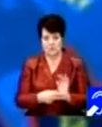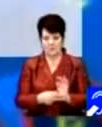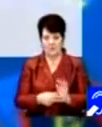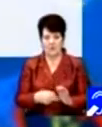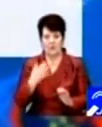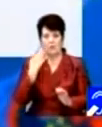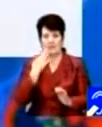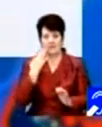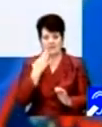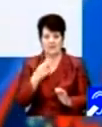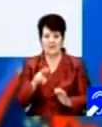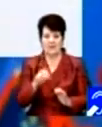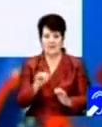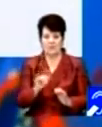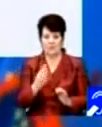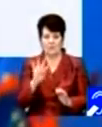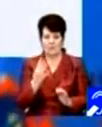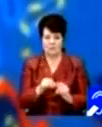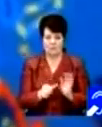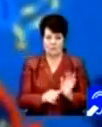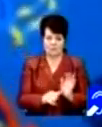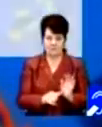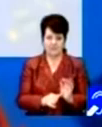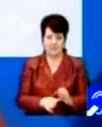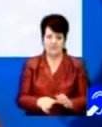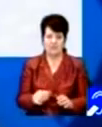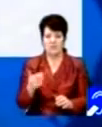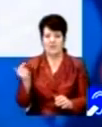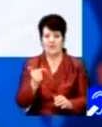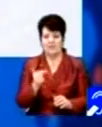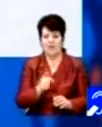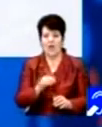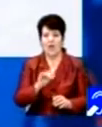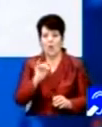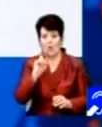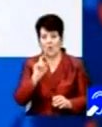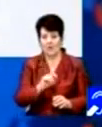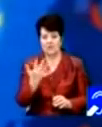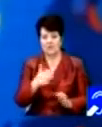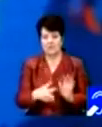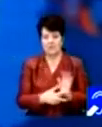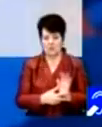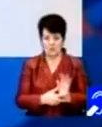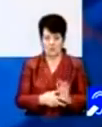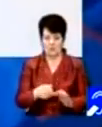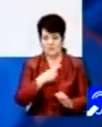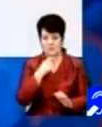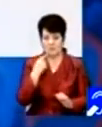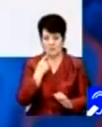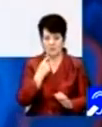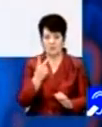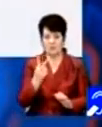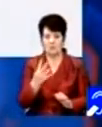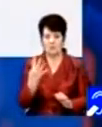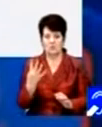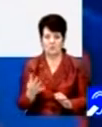Leul românesc va fi cotat la 4 lei și 16 bani, iar hrivna ucrainană va avea valoarea de 58 de bani. Rubla rusească va fi